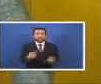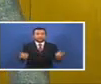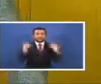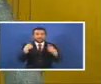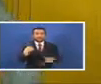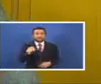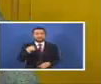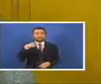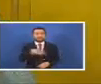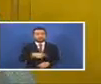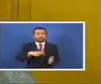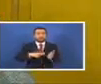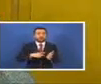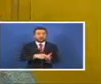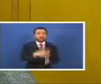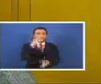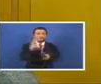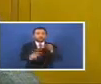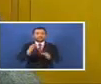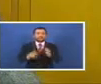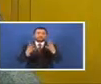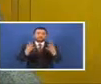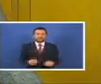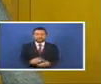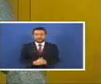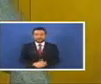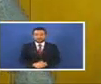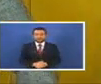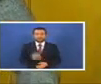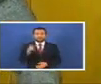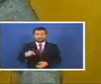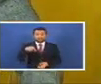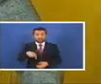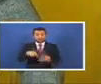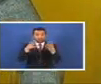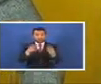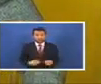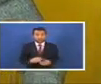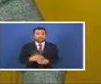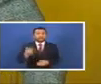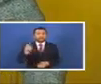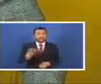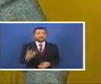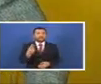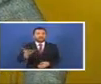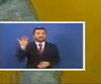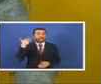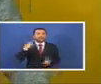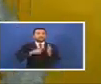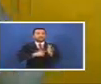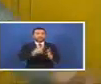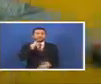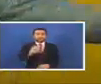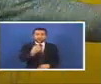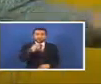vekaletle biz bu yürütmeyi denetlemişiz. Bugün olacakları defalarca işaret